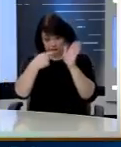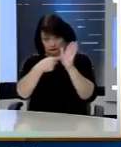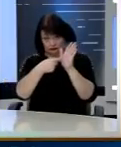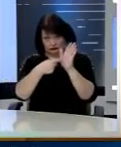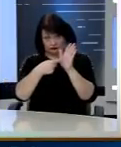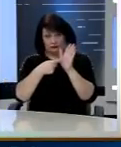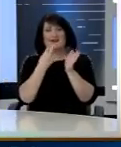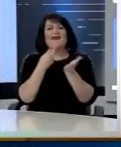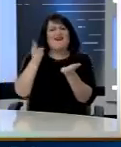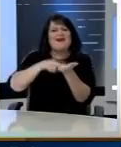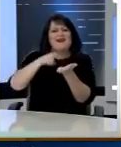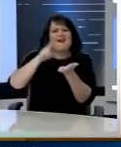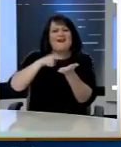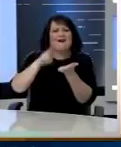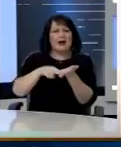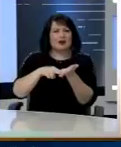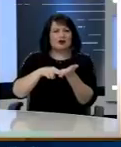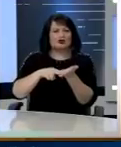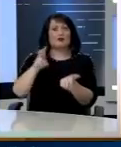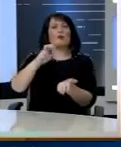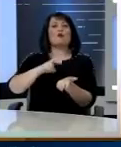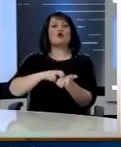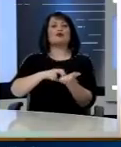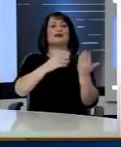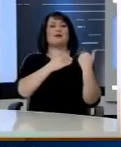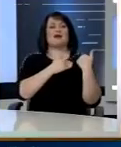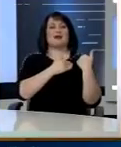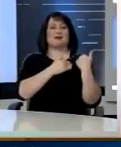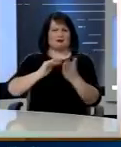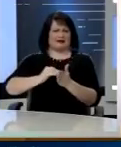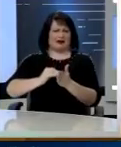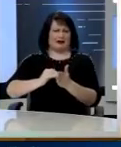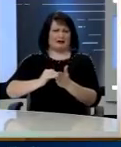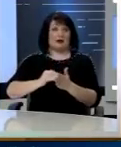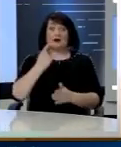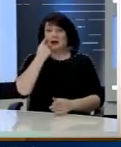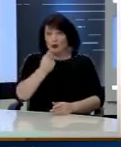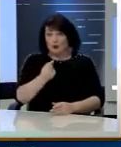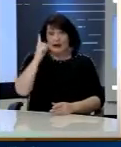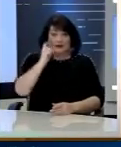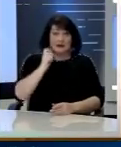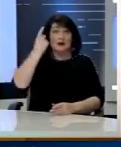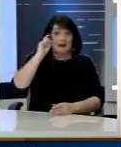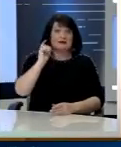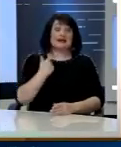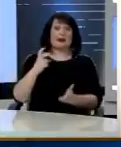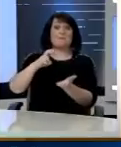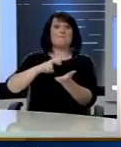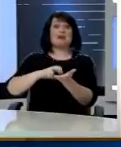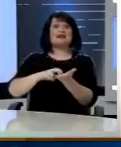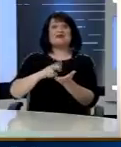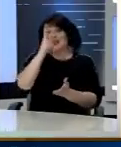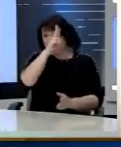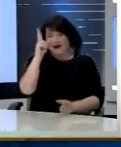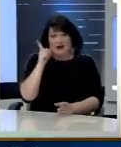και τα χαρτώσιμα της προξενικής αρχής, για να δούμε αν ήξερε ή όχι η συγκεκριμένη πρεσβεία μας στο